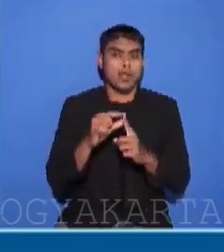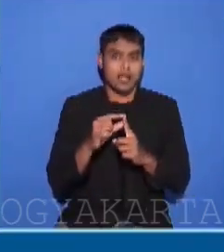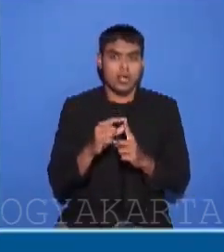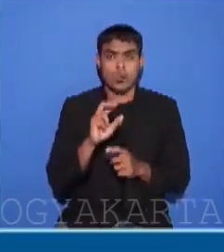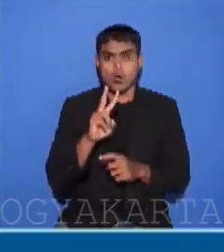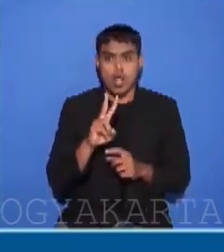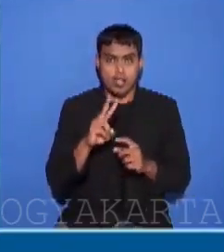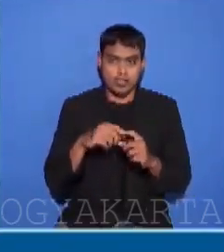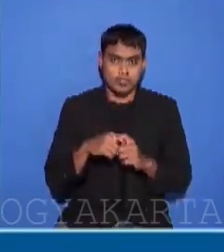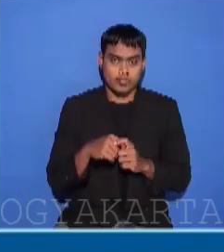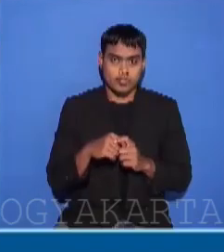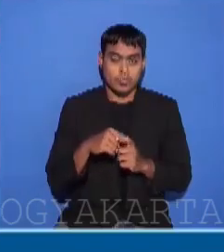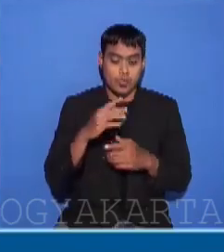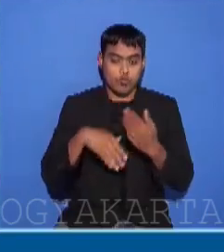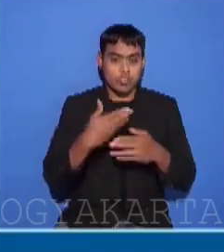dan